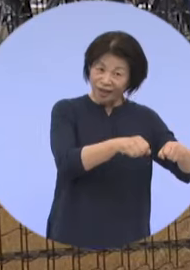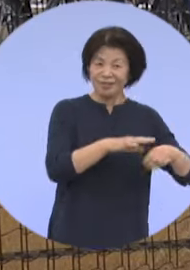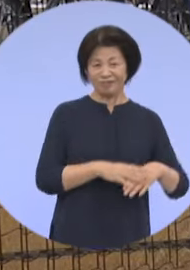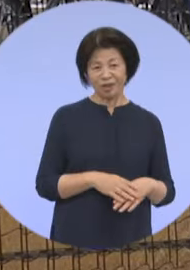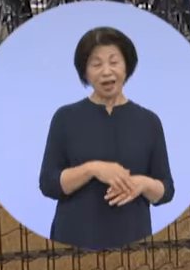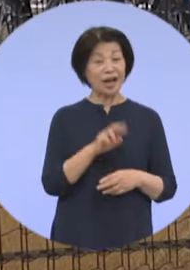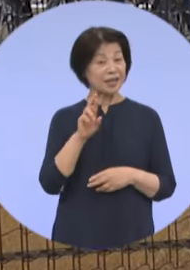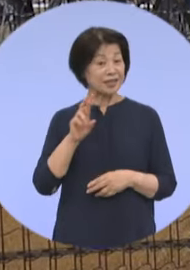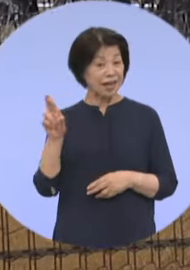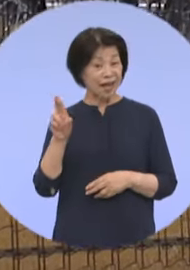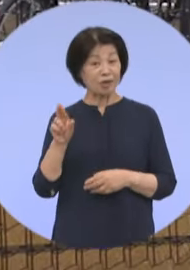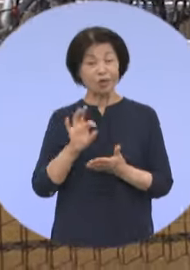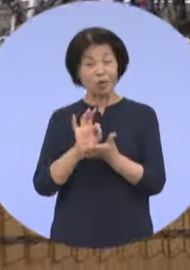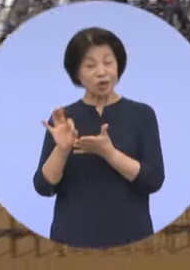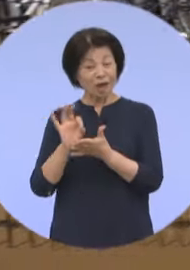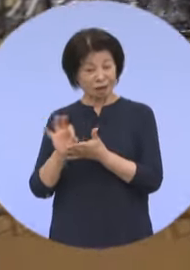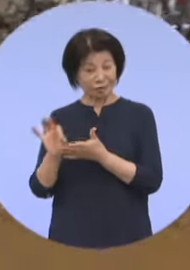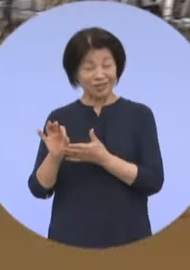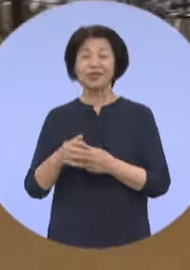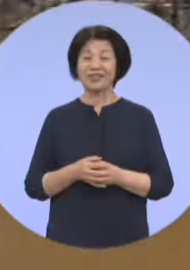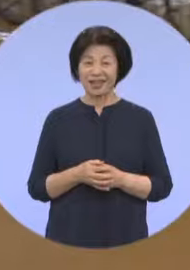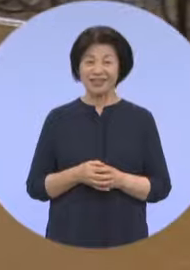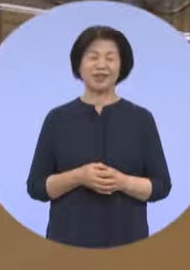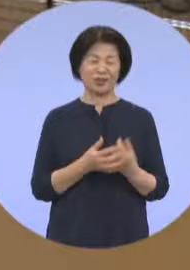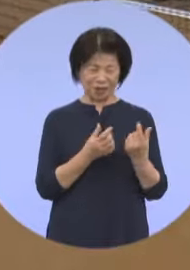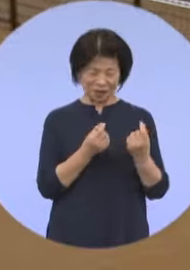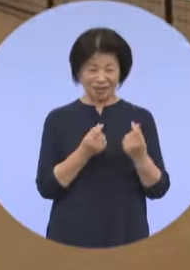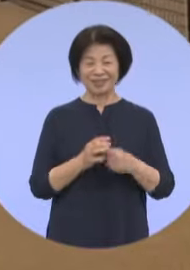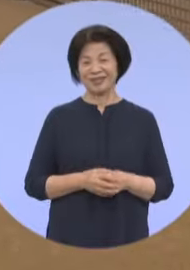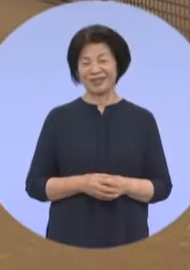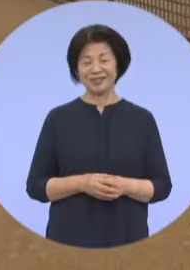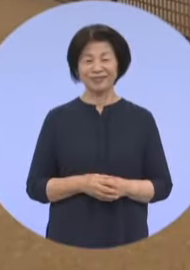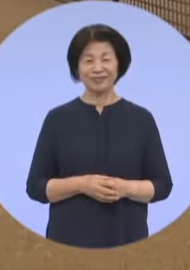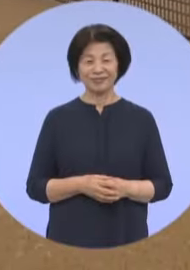ですもんね。 はい、ぜひ多くの方に利用していただきたいですね。